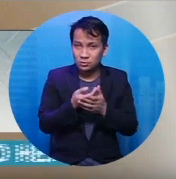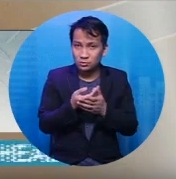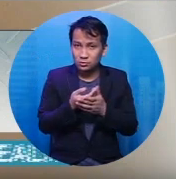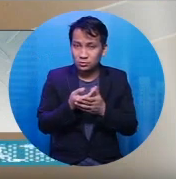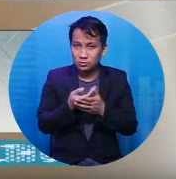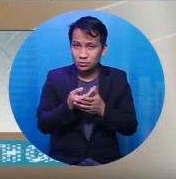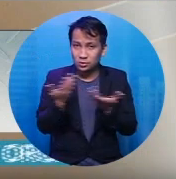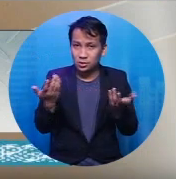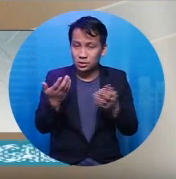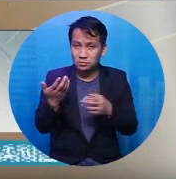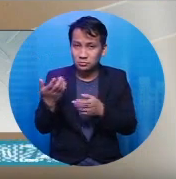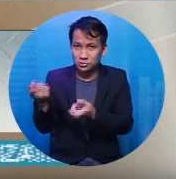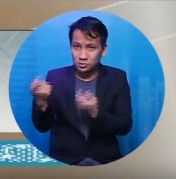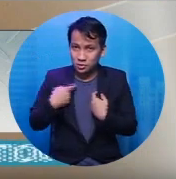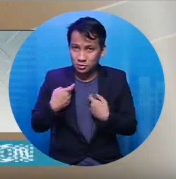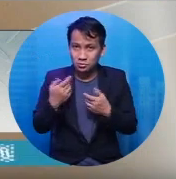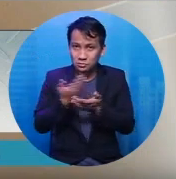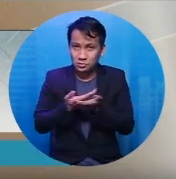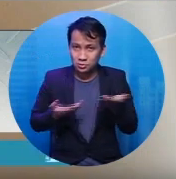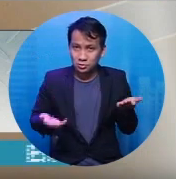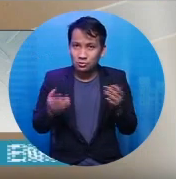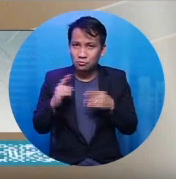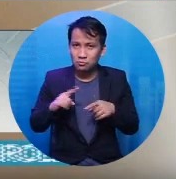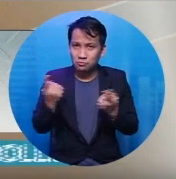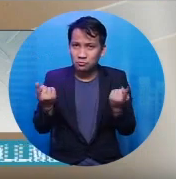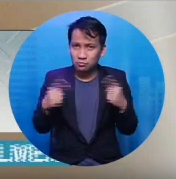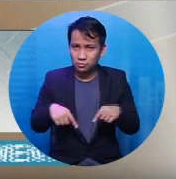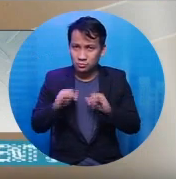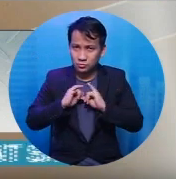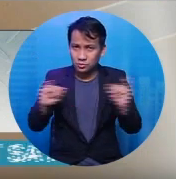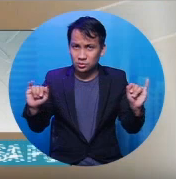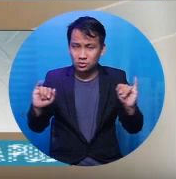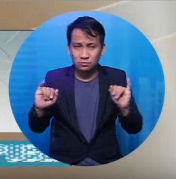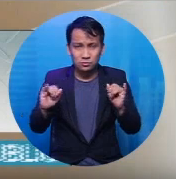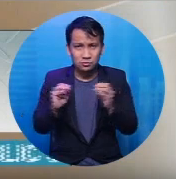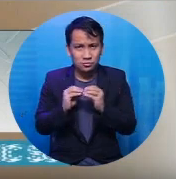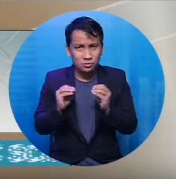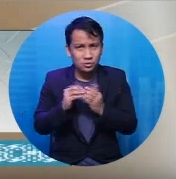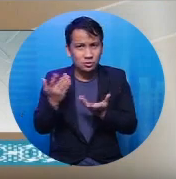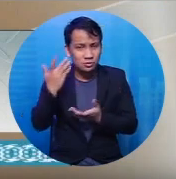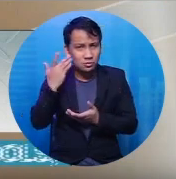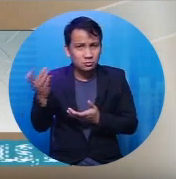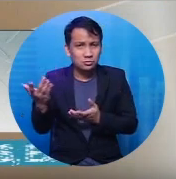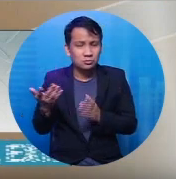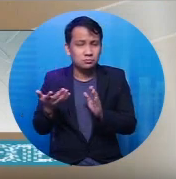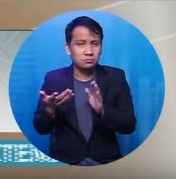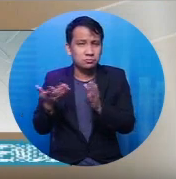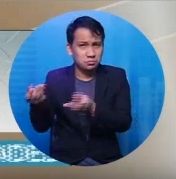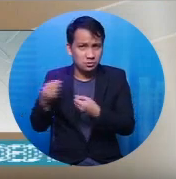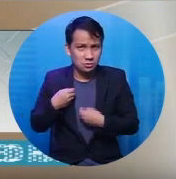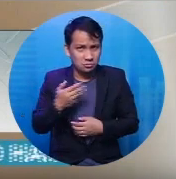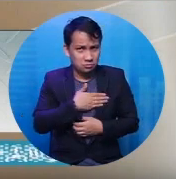anong gamit, at kung nangyari yun, yung ba hinihingi niya o kayo po'y kusa nagbibigay noon sa kanya?